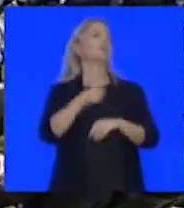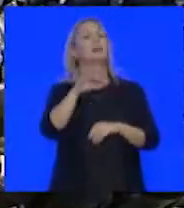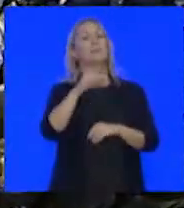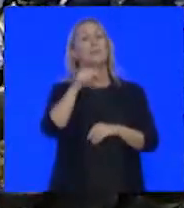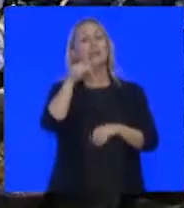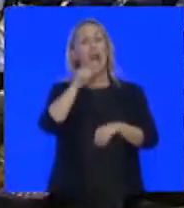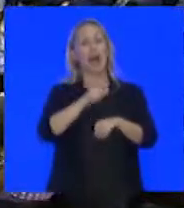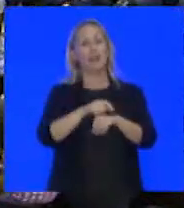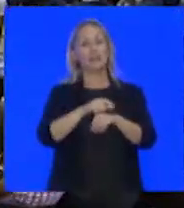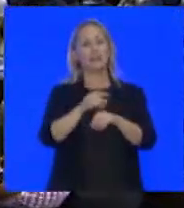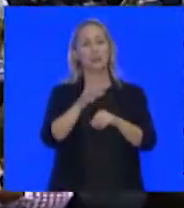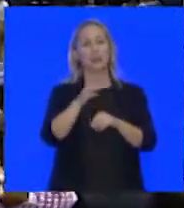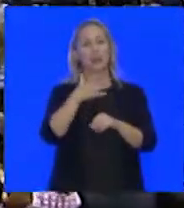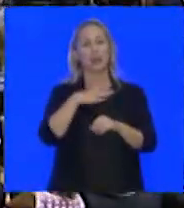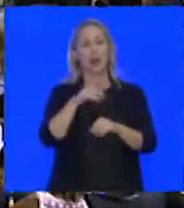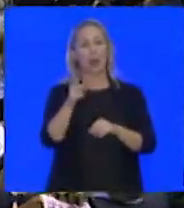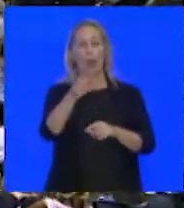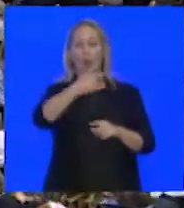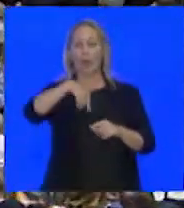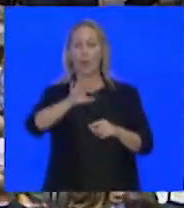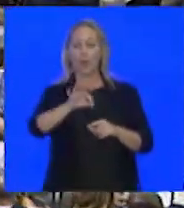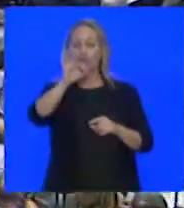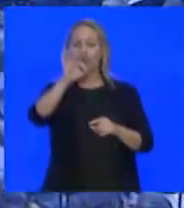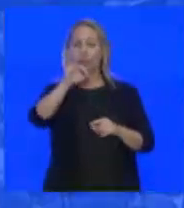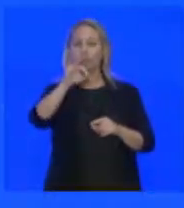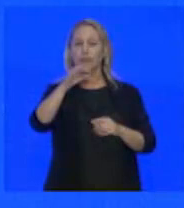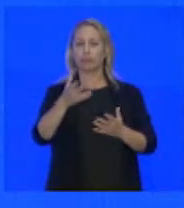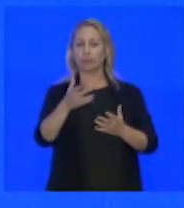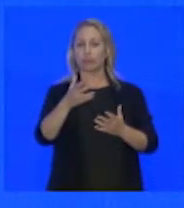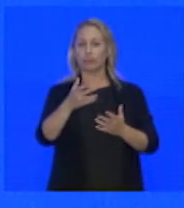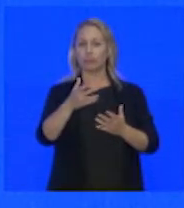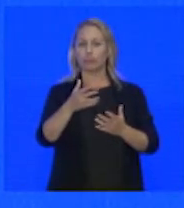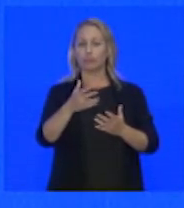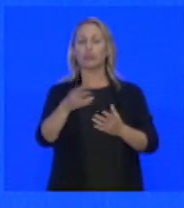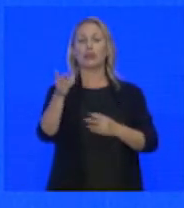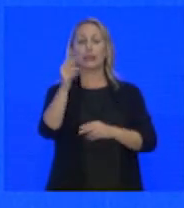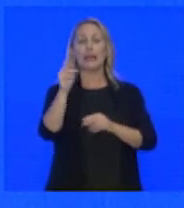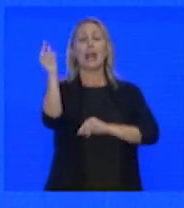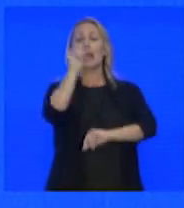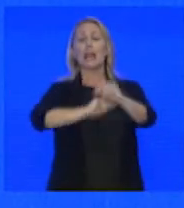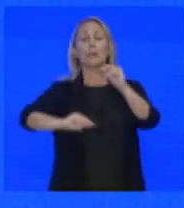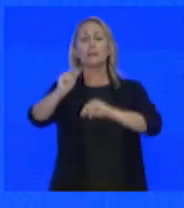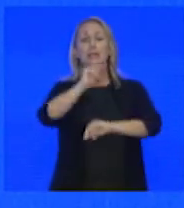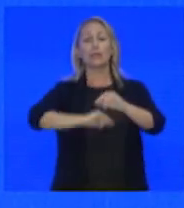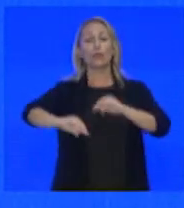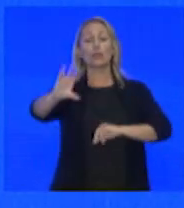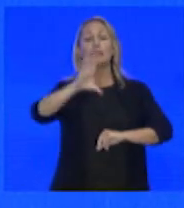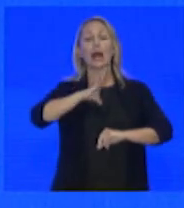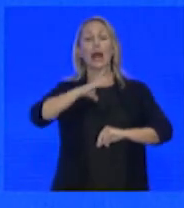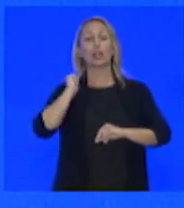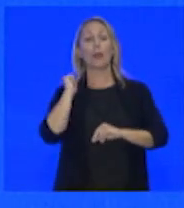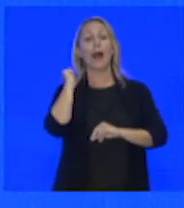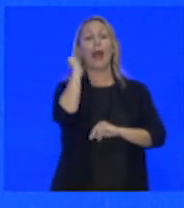της παρέμβασης, θα ήταν μία και μόνο. Η ψήφος των Ελλήνων του εξωτερικού από τον τόπο διαμονής